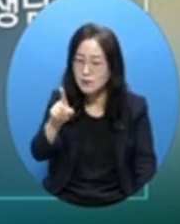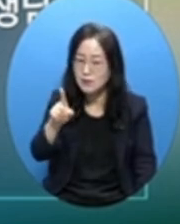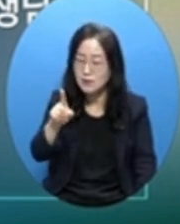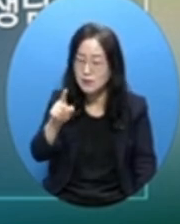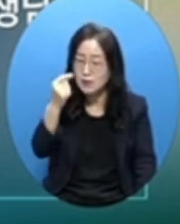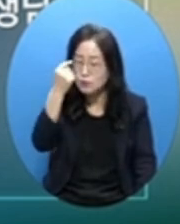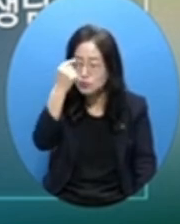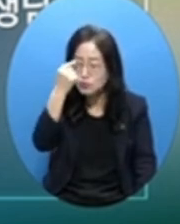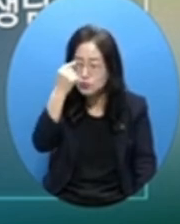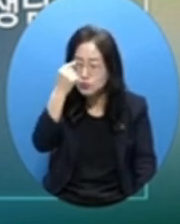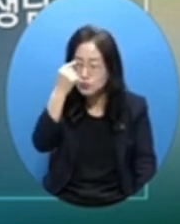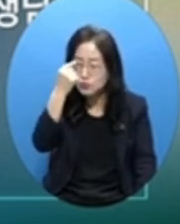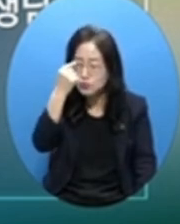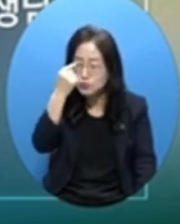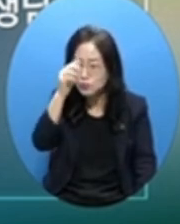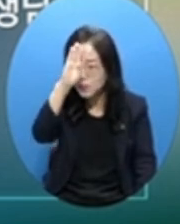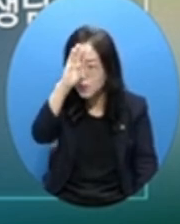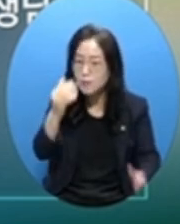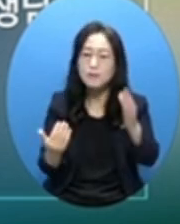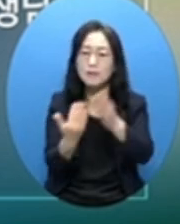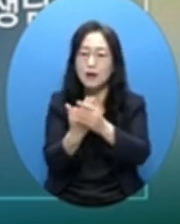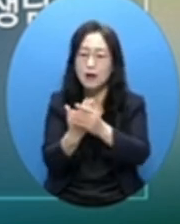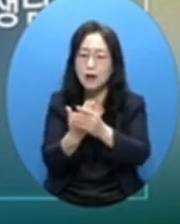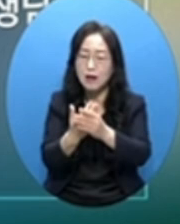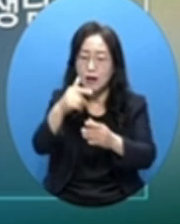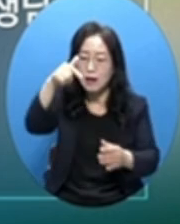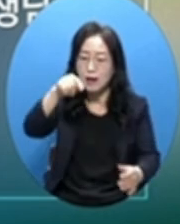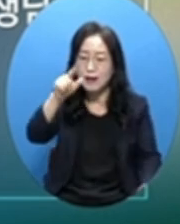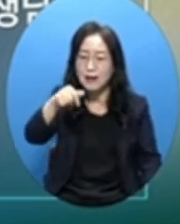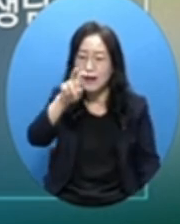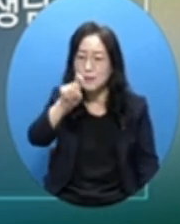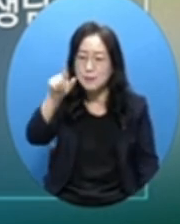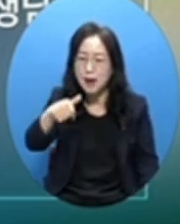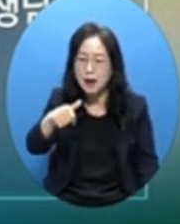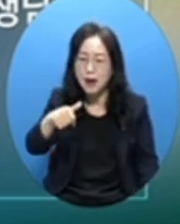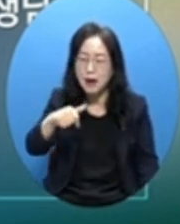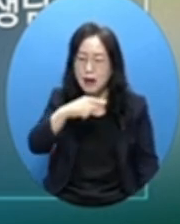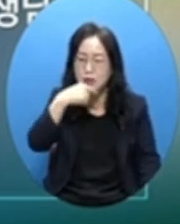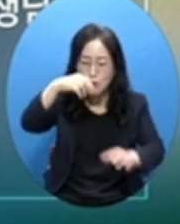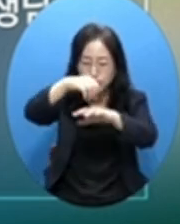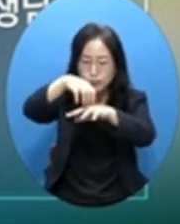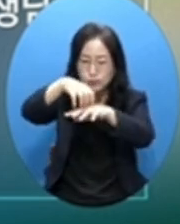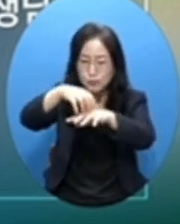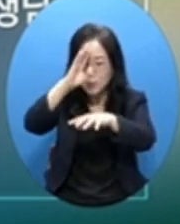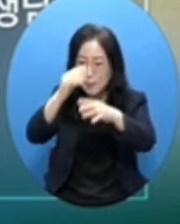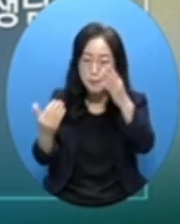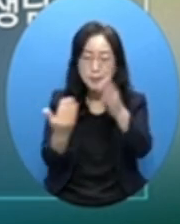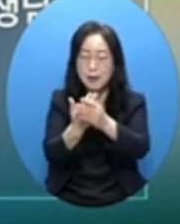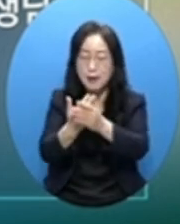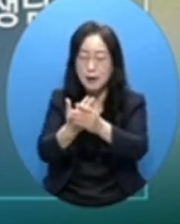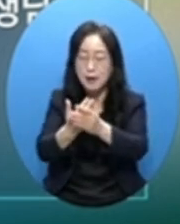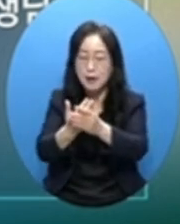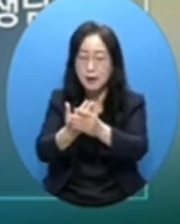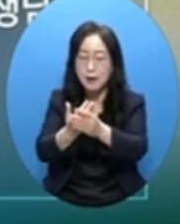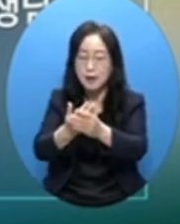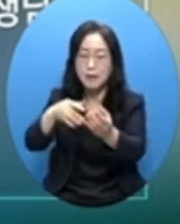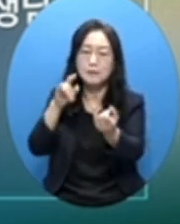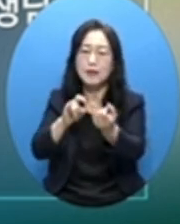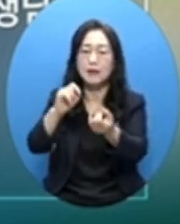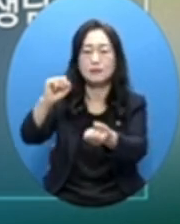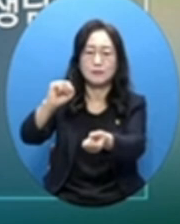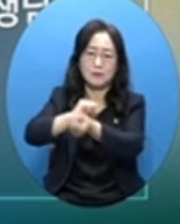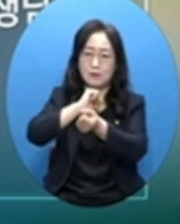눈에 오는 병인데 각막, 결막, 염증이 오는 병인데 이 트라코마에